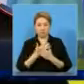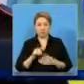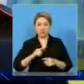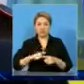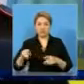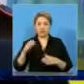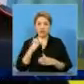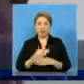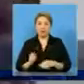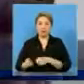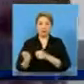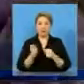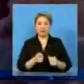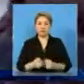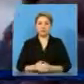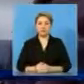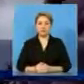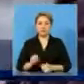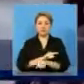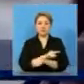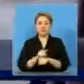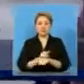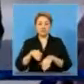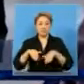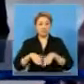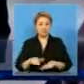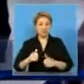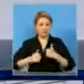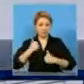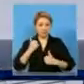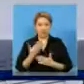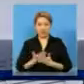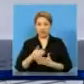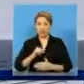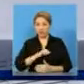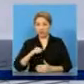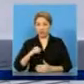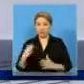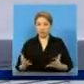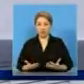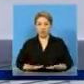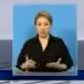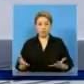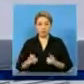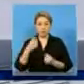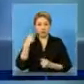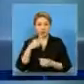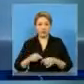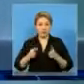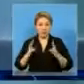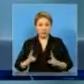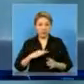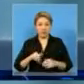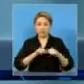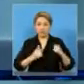жәрдем қызметкерлерін тапсырдық. Сын сағатта батыл шешім қабылдап, тәуекелге бел буған өзгенің өмірі үшін өз басын қатерге тіккен